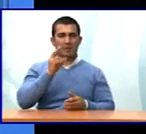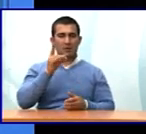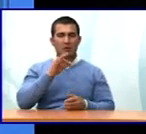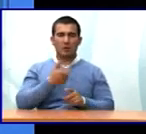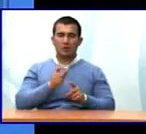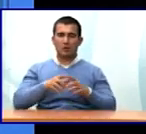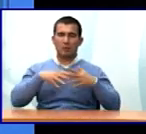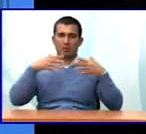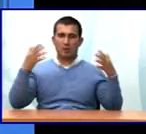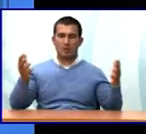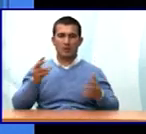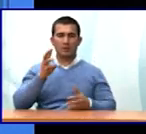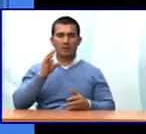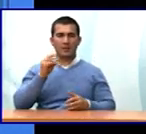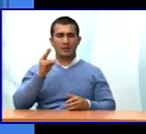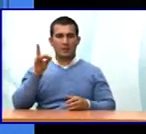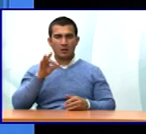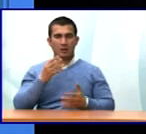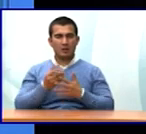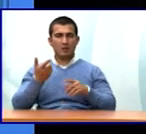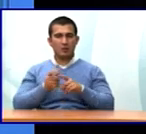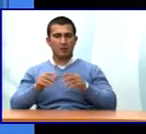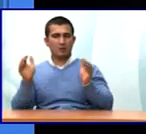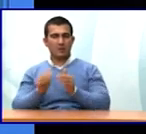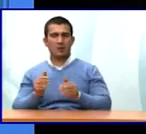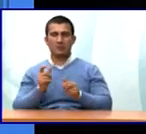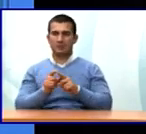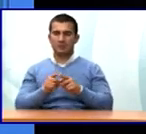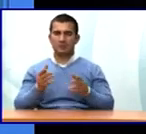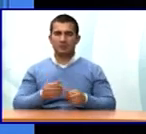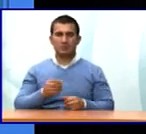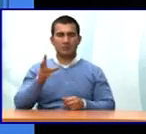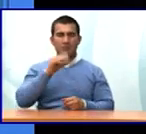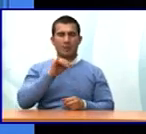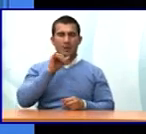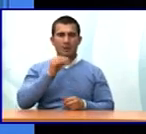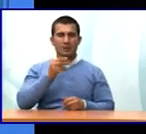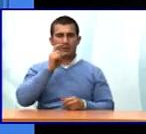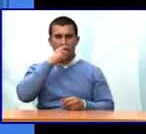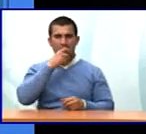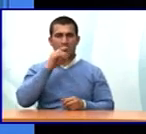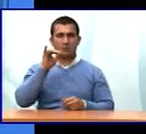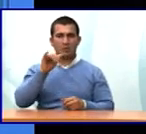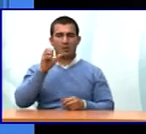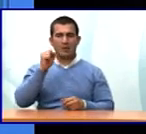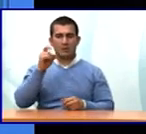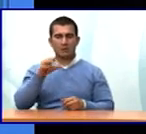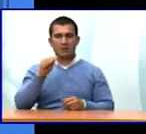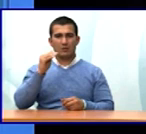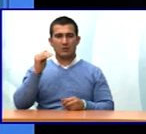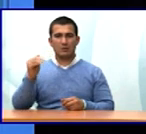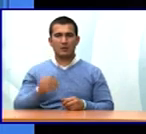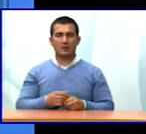ma'noni bildiradi, mikro esa kichik. Demak, elementlar uglerod, kislorod, vodorod, azot,